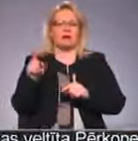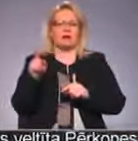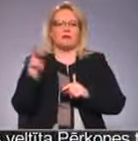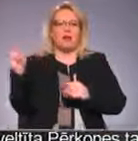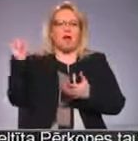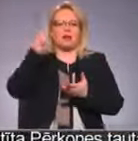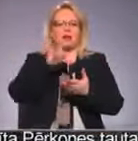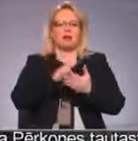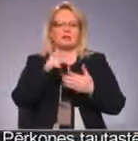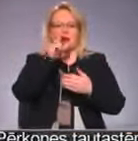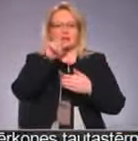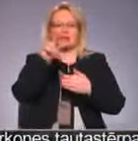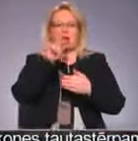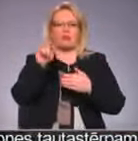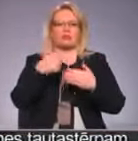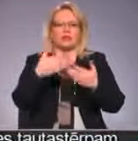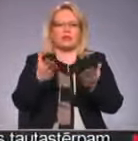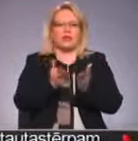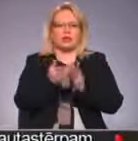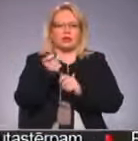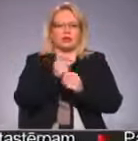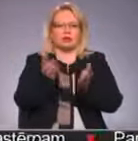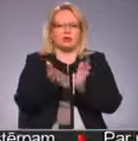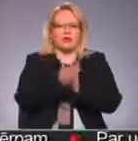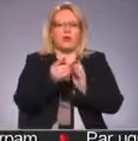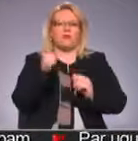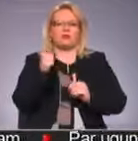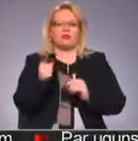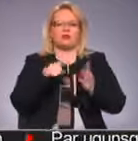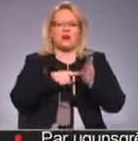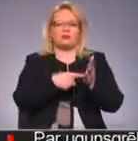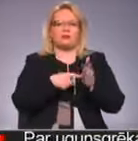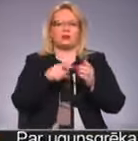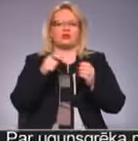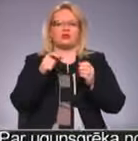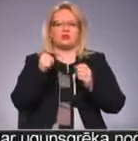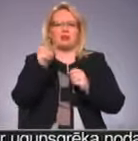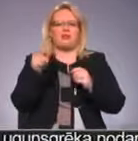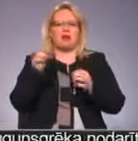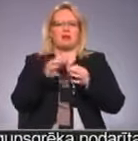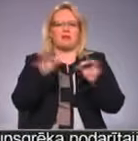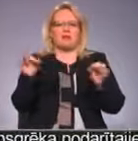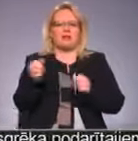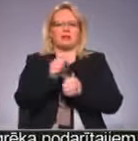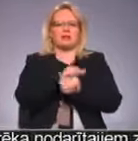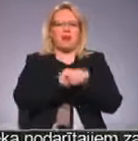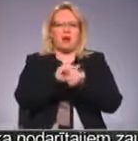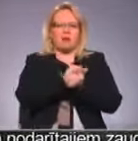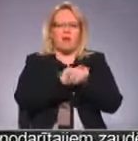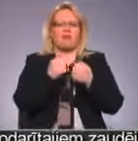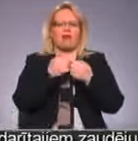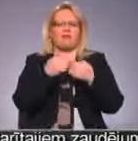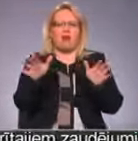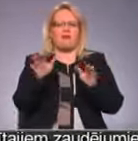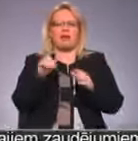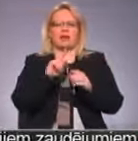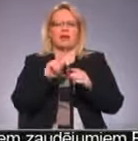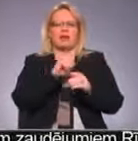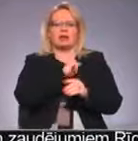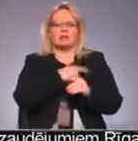Dzeguzes ligzdu, indivīda protests pret uzspiesto sistēmu, kas apspiež cilvēku brīvību, līdz samaļ vai arī pavar iespēju izlausties no